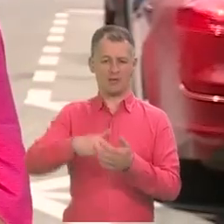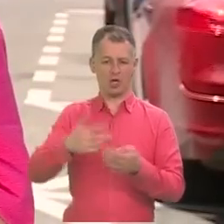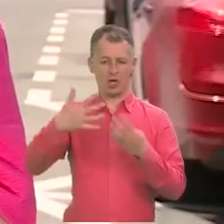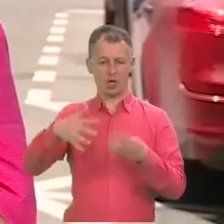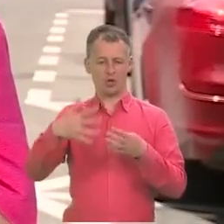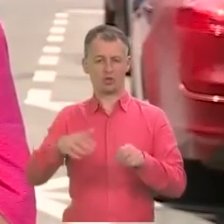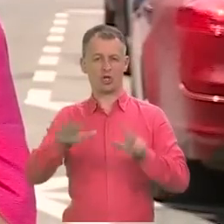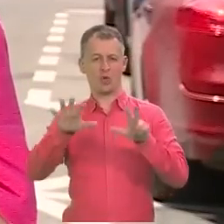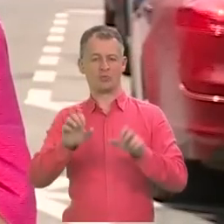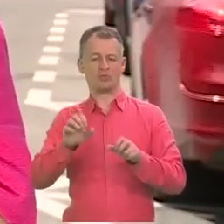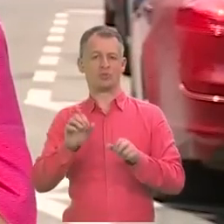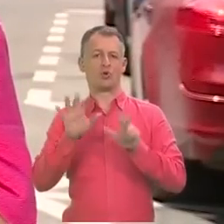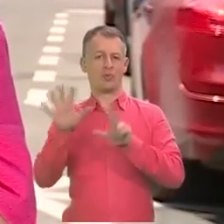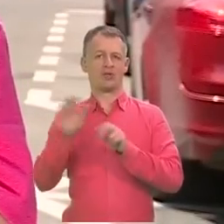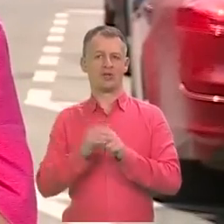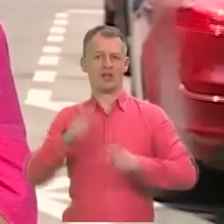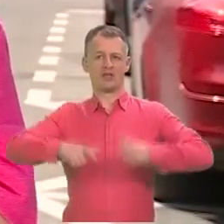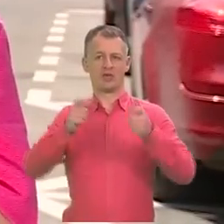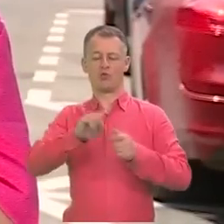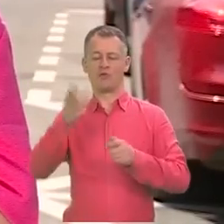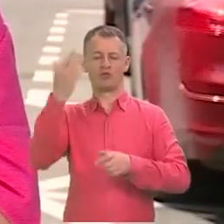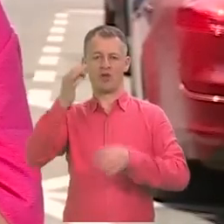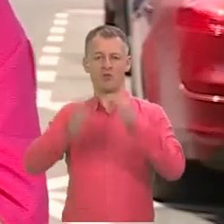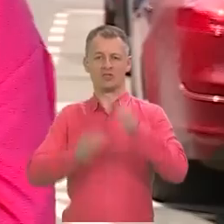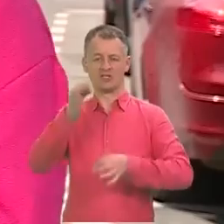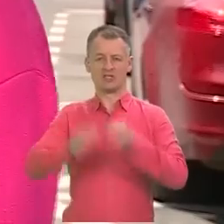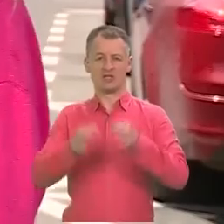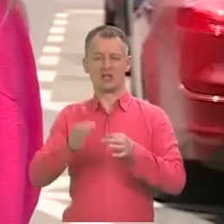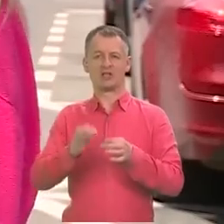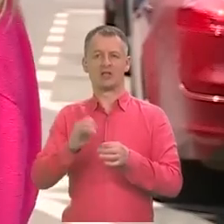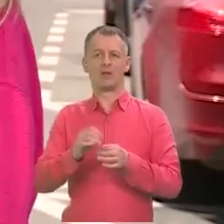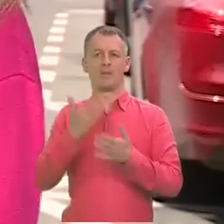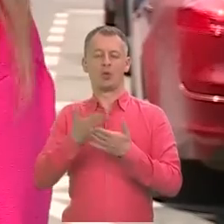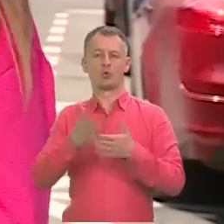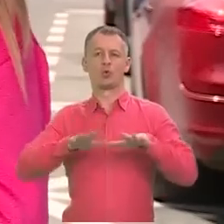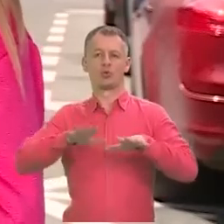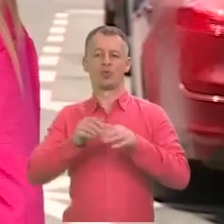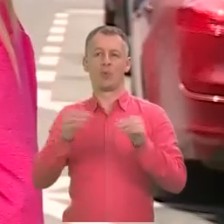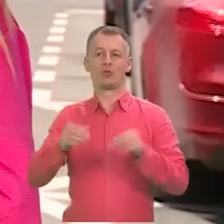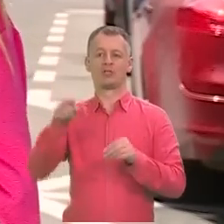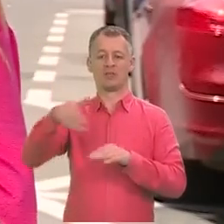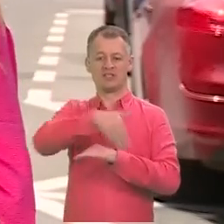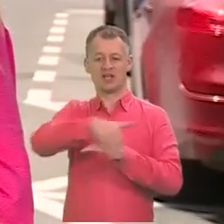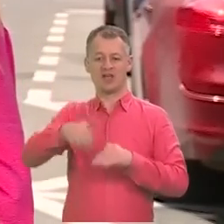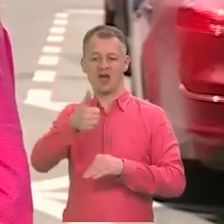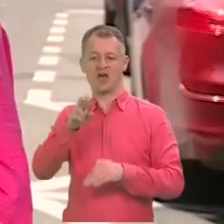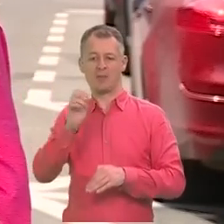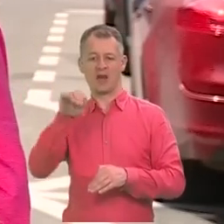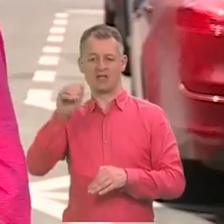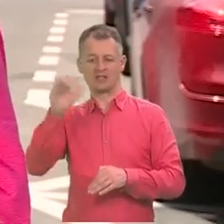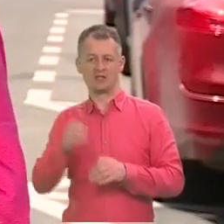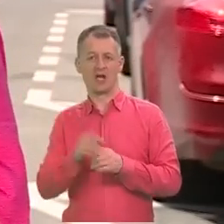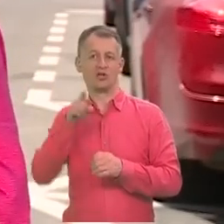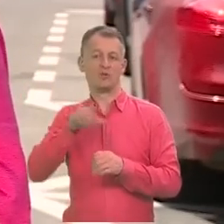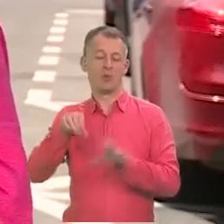3.938 de clădiri care nu au fost evaluate seismic. Cele mai multe sunt chiar aici pe strada Armenească. De altfel, tot aici sunt și cele